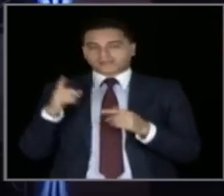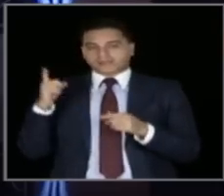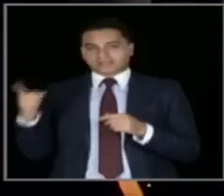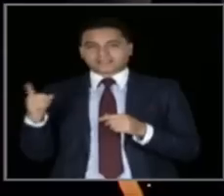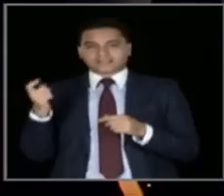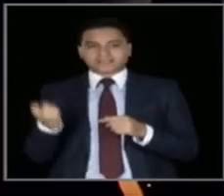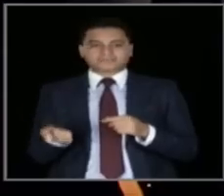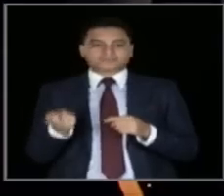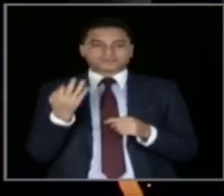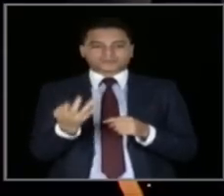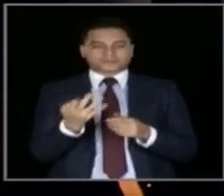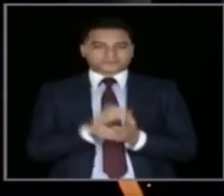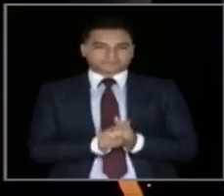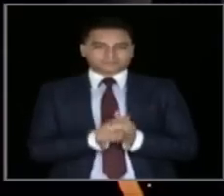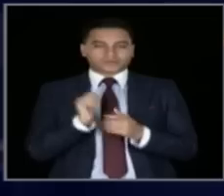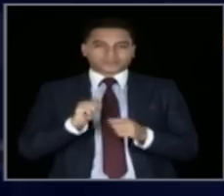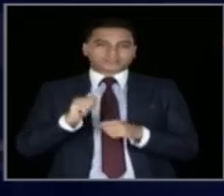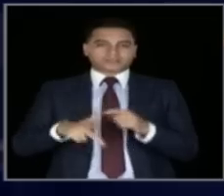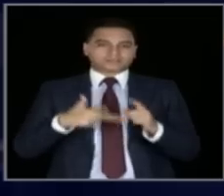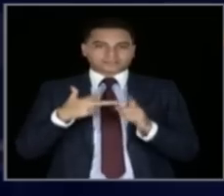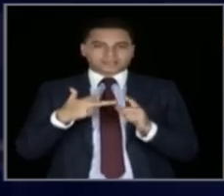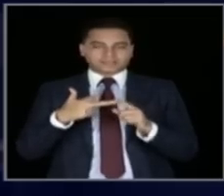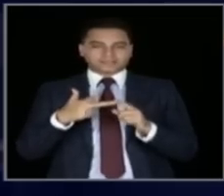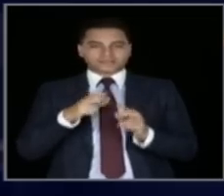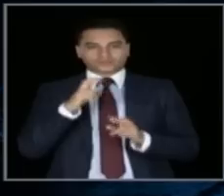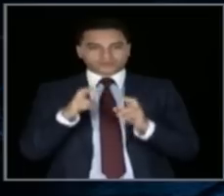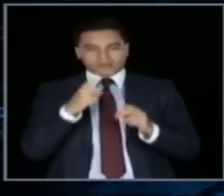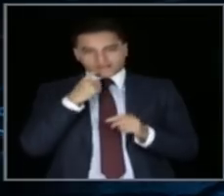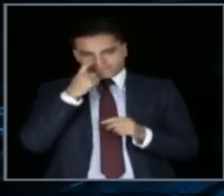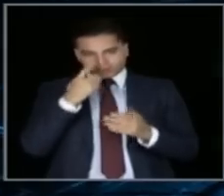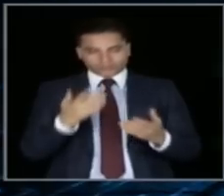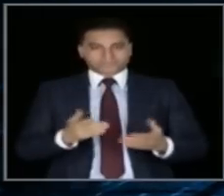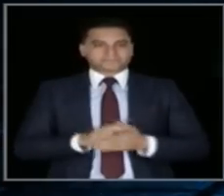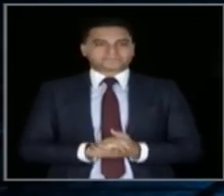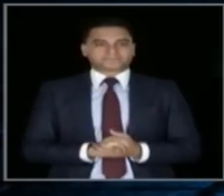الهكسوس 35. ودلوقتي مع الفقرة الثالثة، فقرة الفنون.